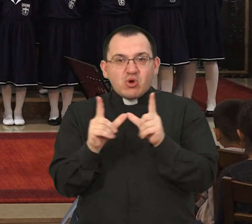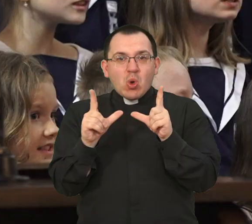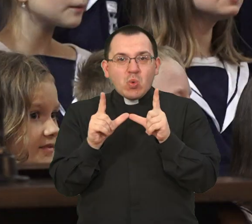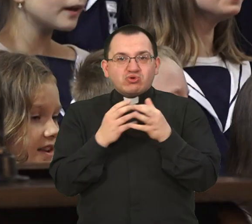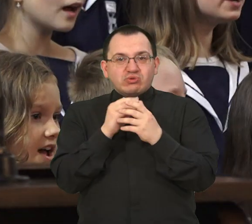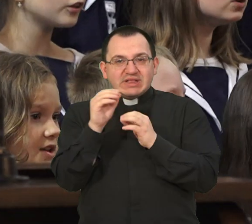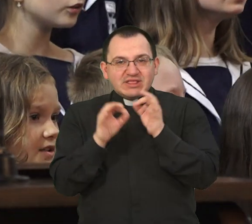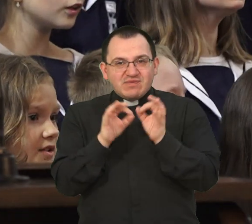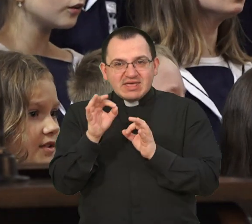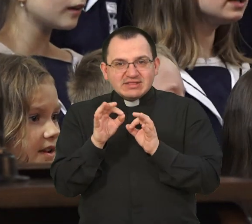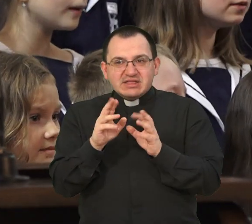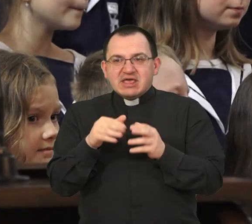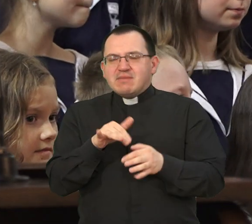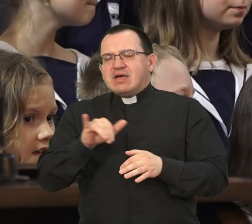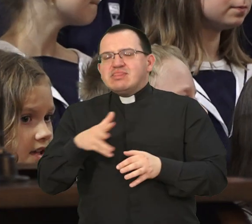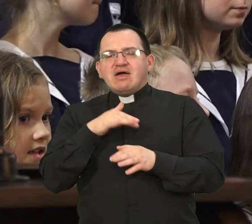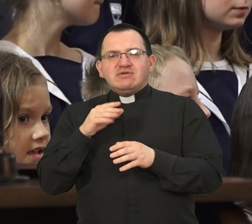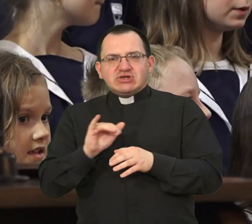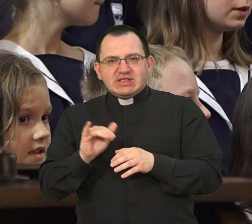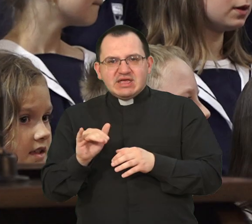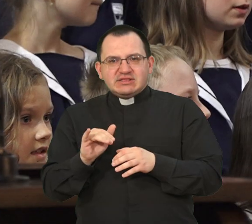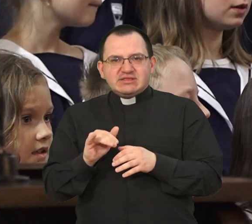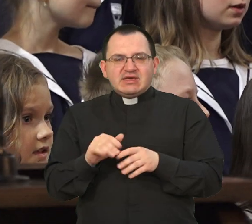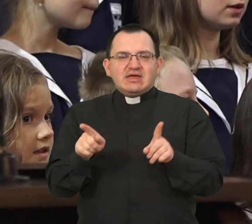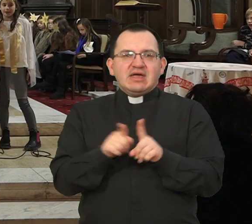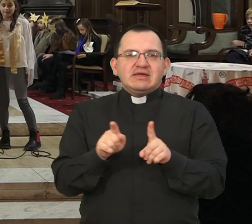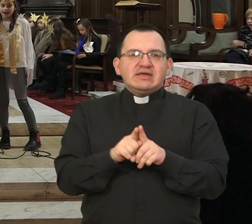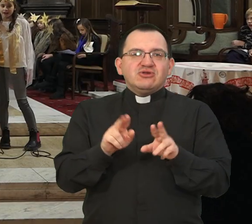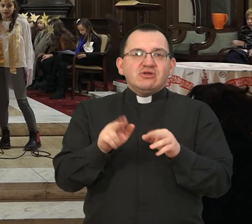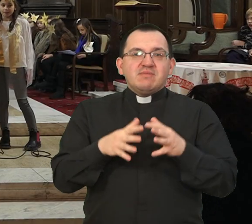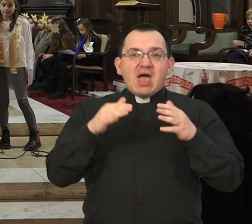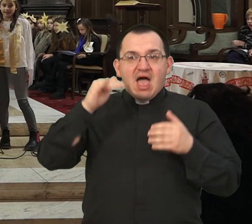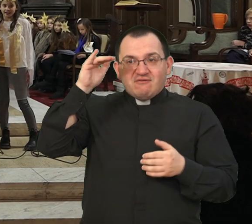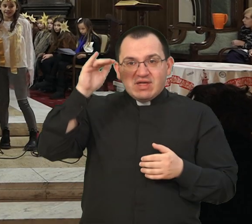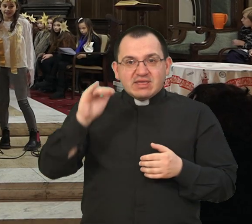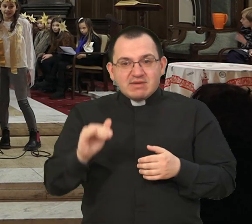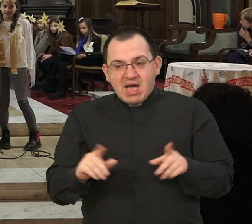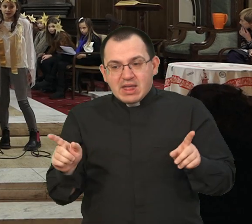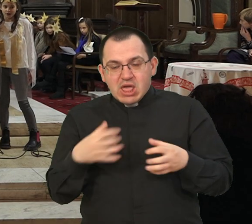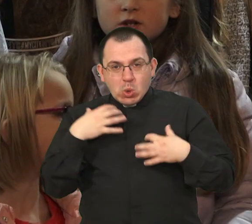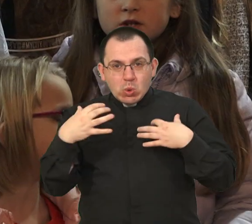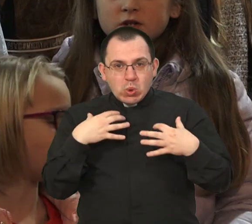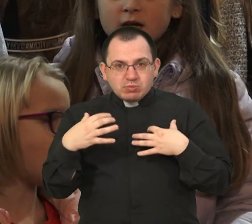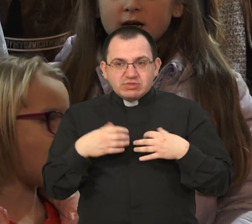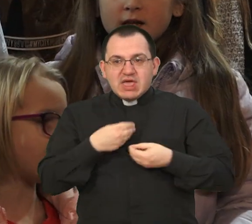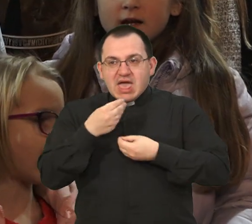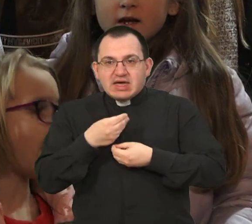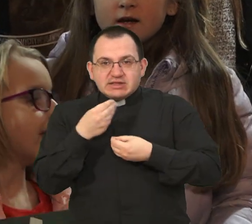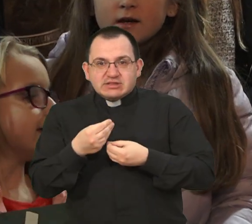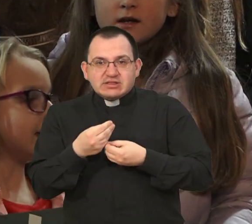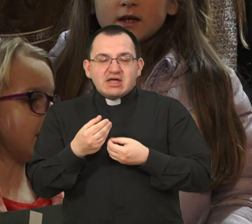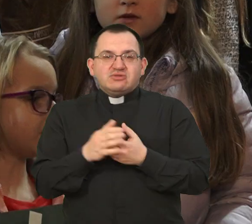Uršuline zvijezdice koji okuplja najveći broj djece. Tu su zatim mali i veliki glumci u dramskim skupinama,